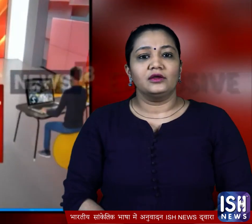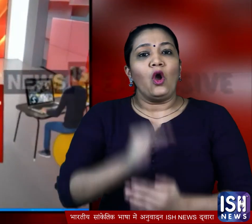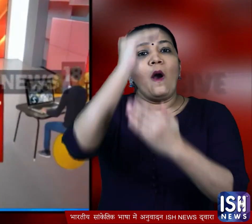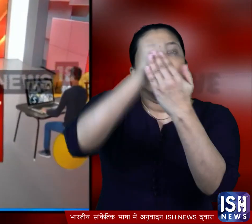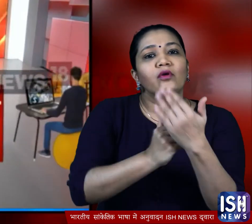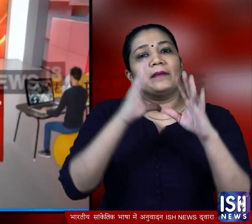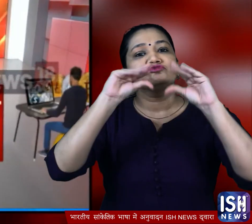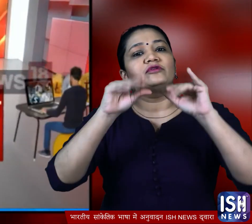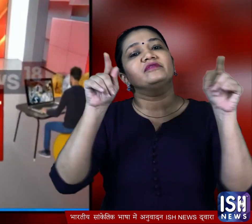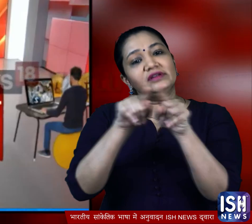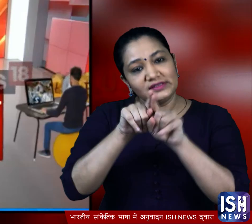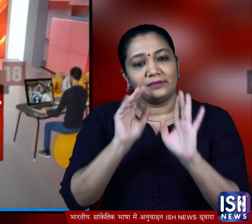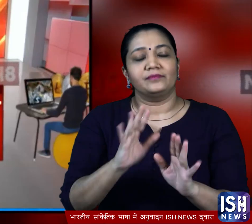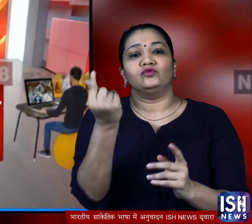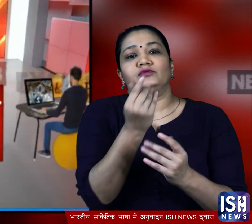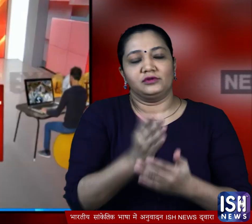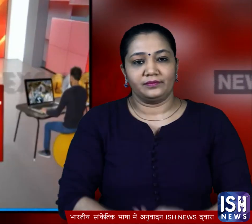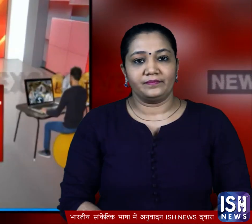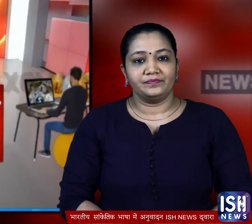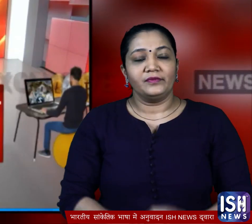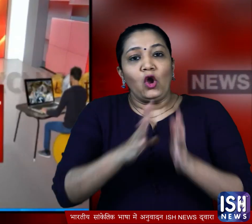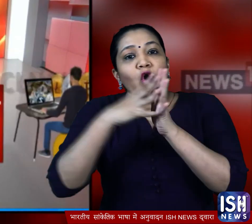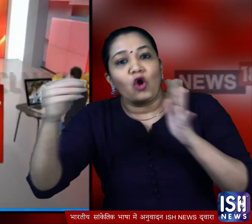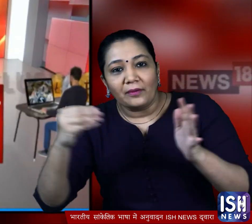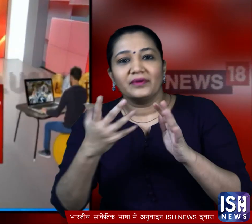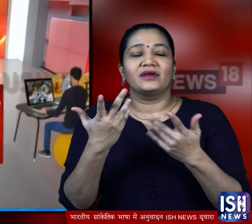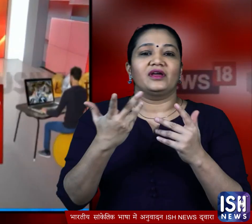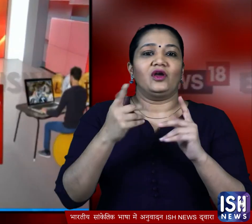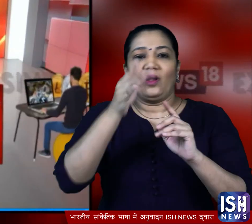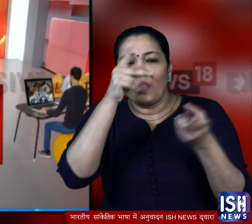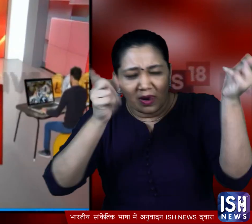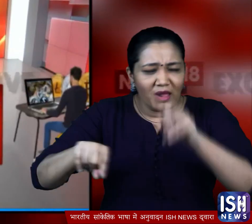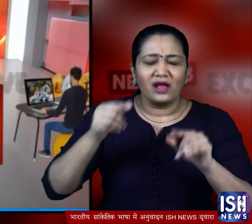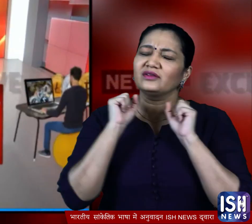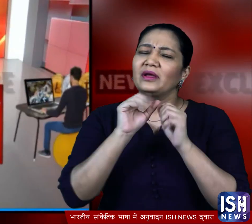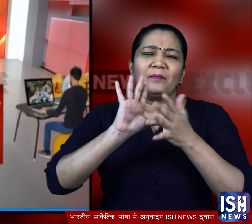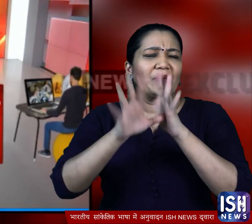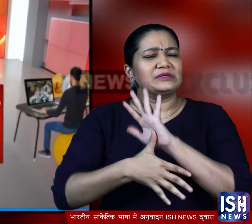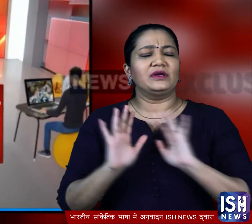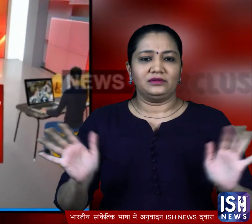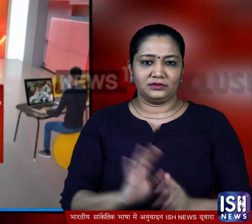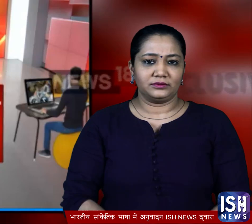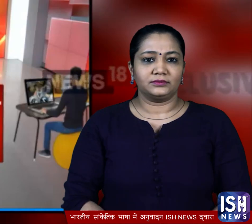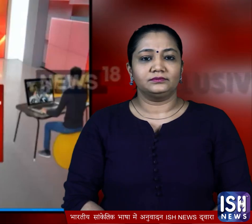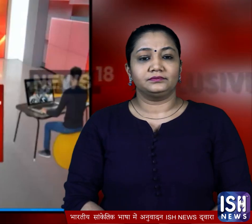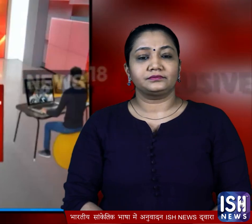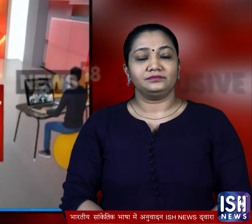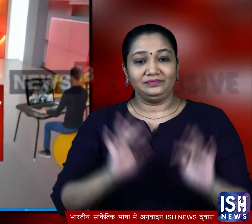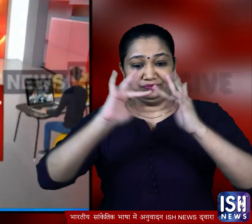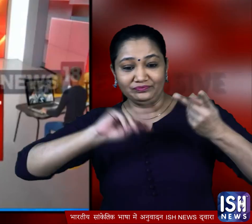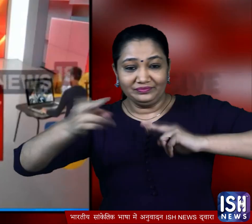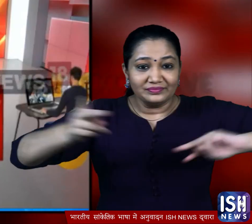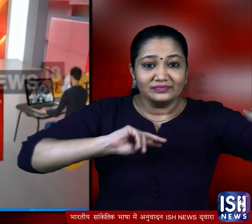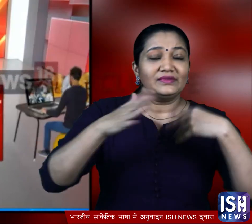यूनिक प्रोग्राम कोड से बनाया जाता है, जिसकी वजह से उसकी कॉपी बना लेना या फिर धोखाधड़ी कर पाना करीब करीब नामुमकिन बताया जाता है।